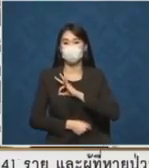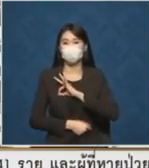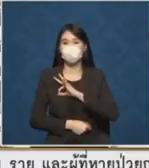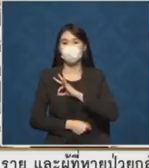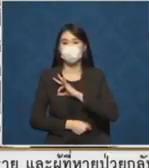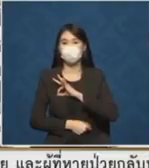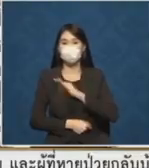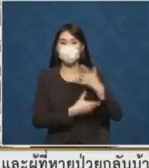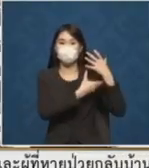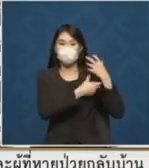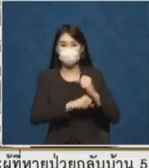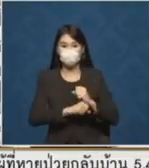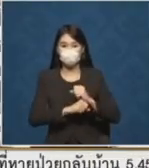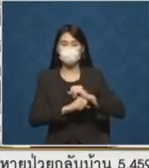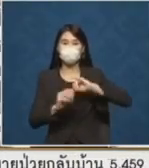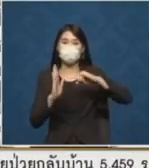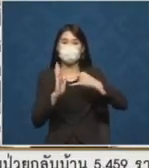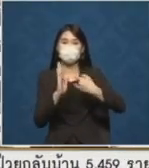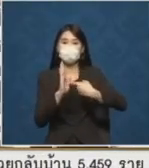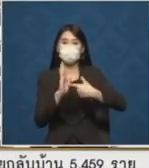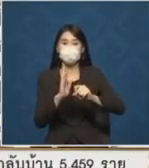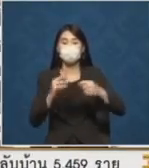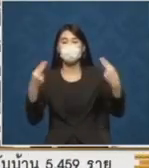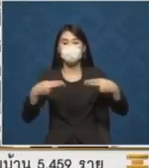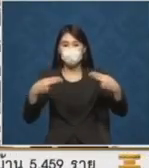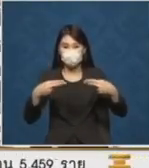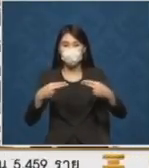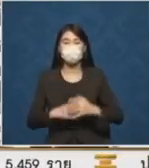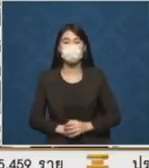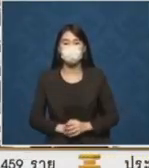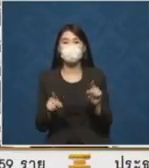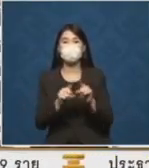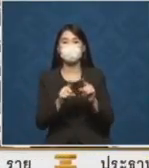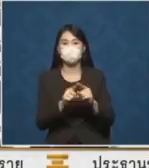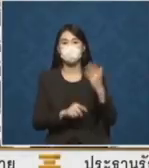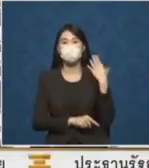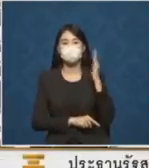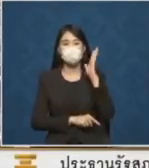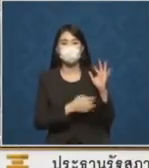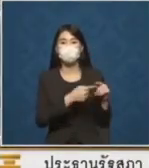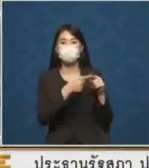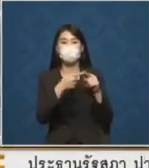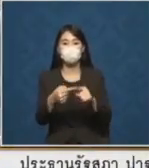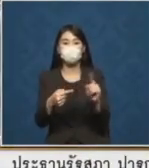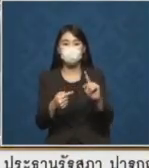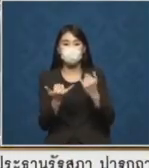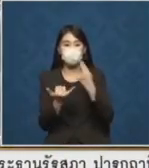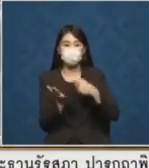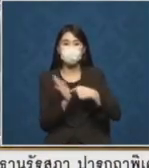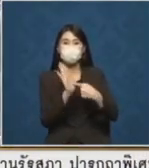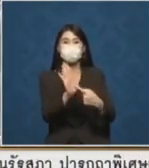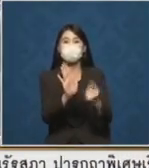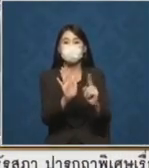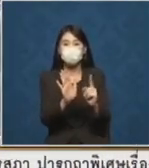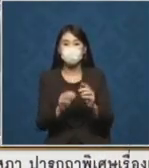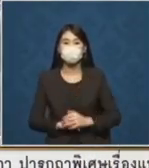ที่ดีพอไม่ลงลึกไม่เข้าถึงกัน และกันก็อย่างที่ผมเล่าให้ฟังวันศุกร์เกิดเหตุการณ์แบบนี้แล้วได้คุยกันแล้วลงลึกก็อย่